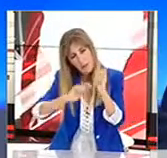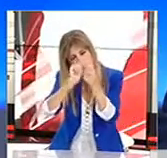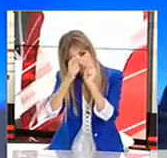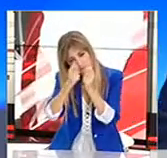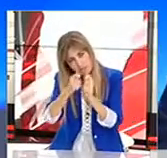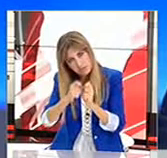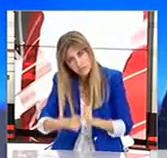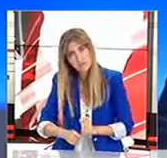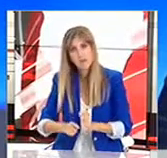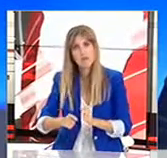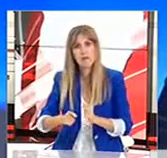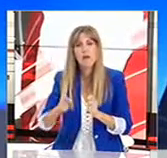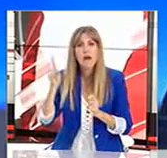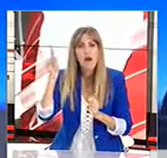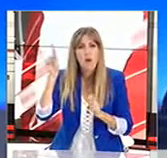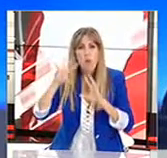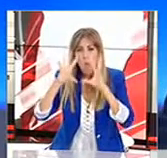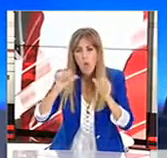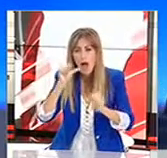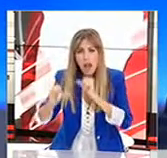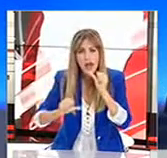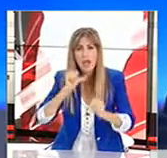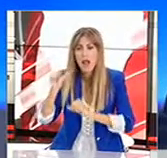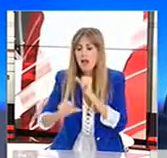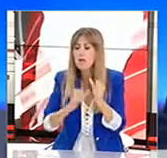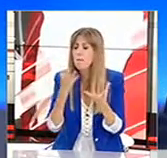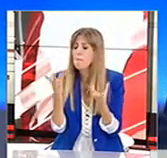έγκριση, την άμεση επιλογή και την έγκριση